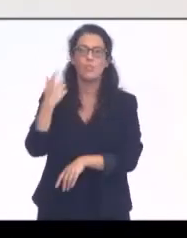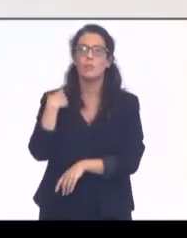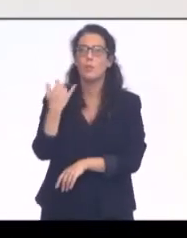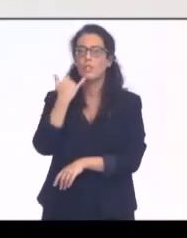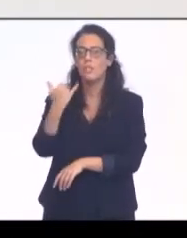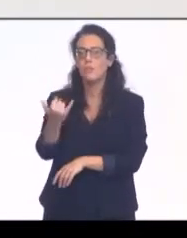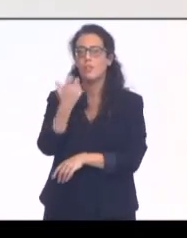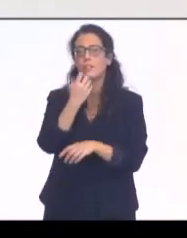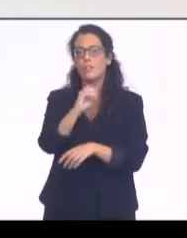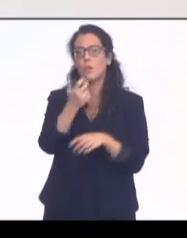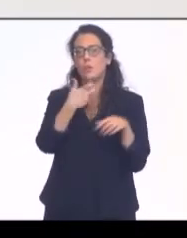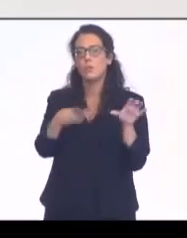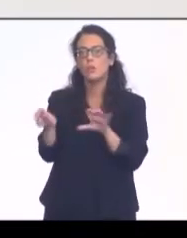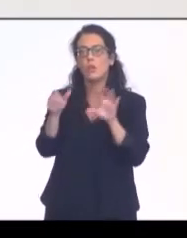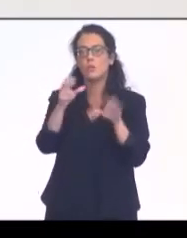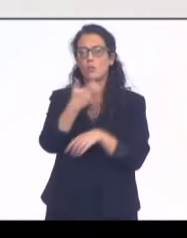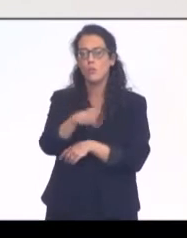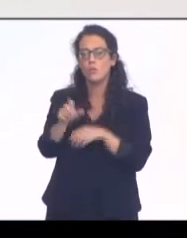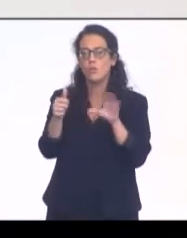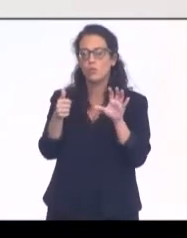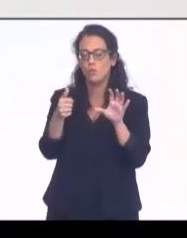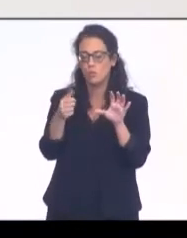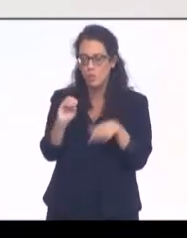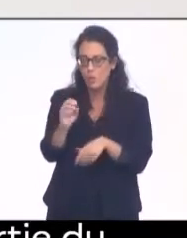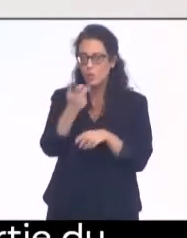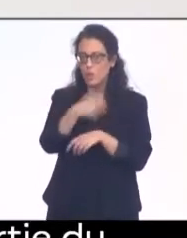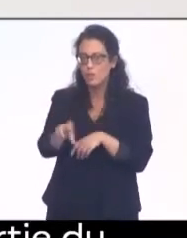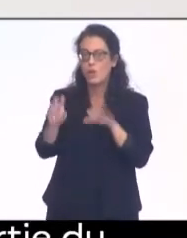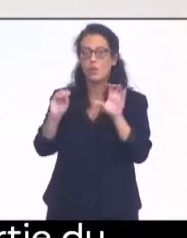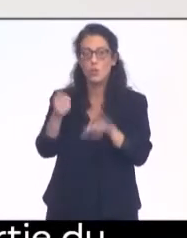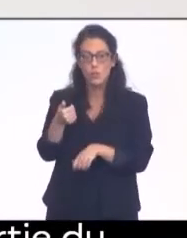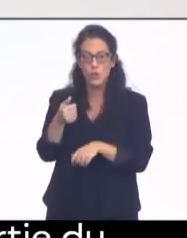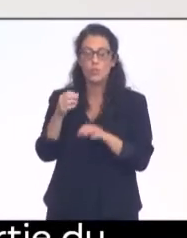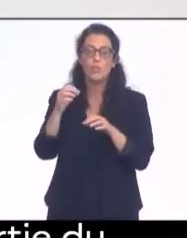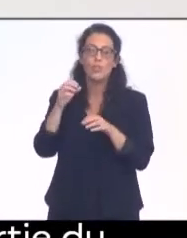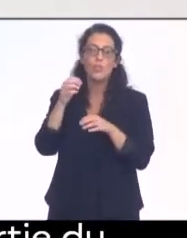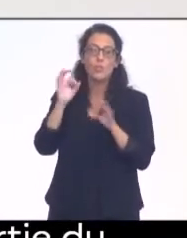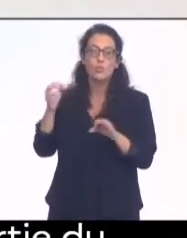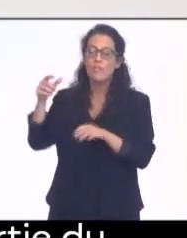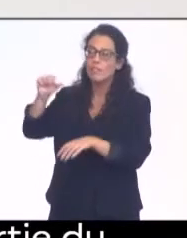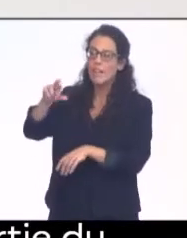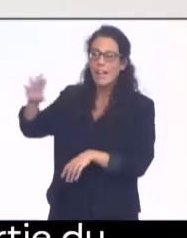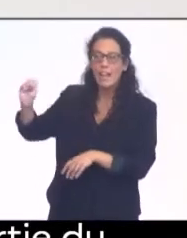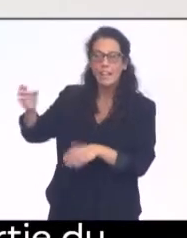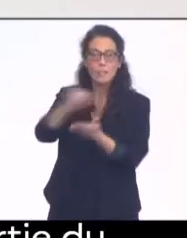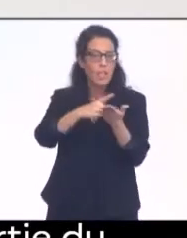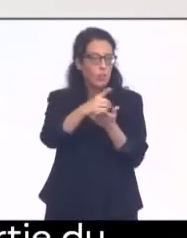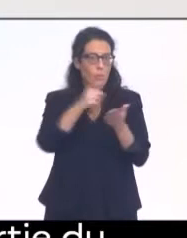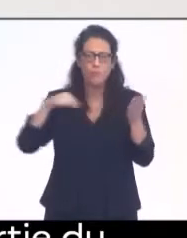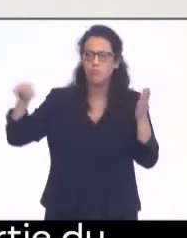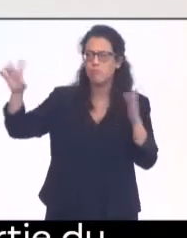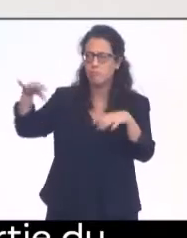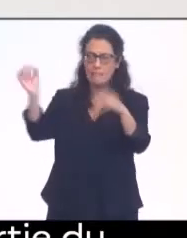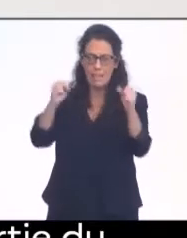360 360, en accord avec les organismes gestionnaires, les agences régionales de santé, les départements. Pourquoi? Pour répondre